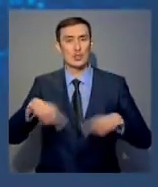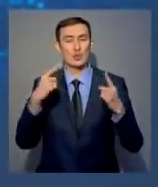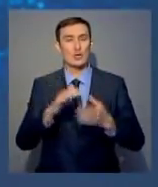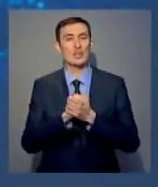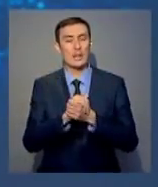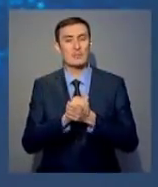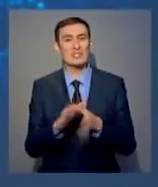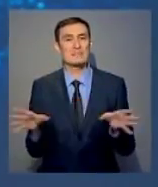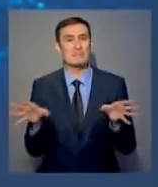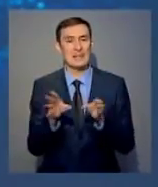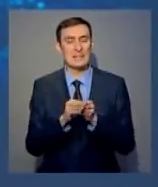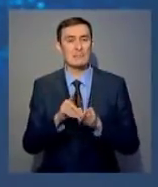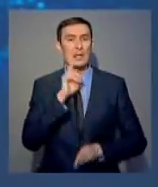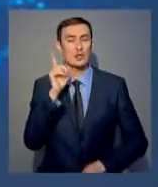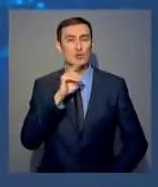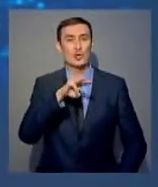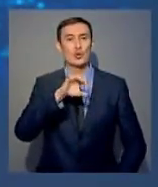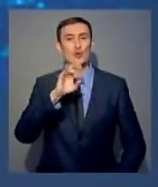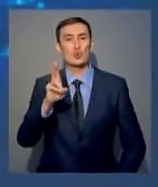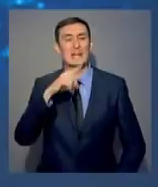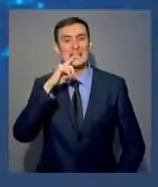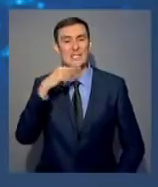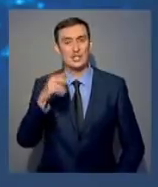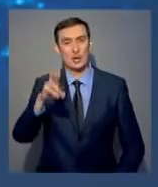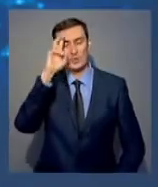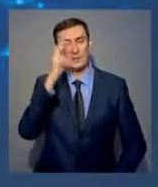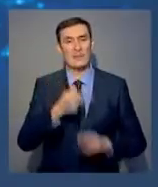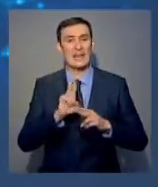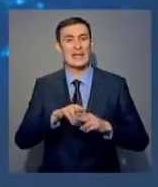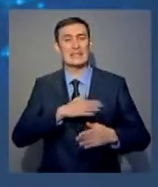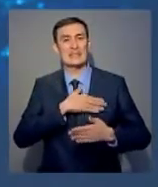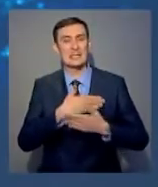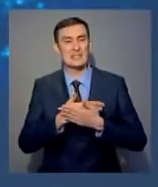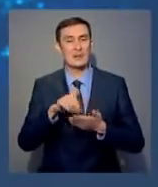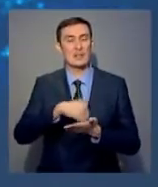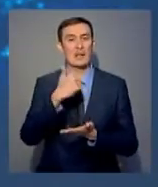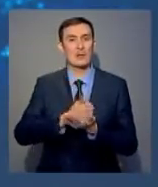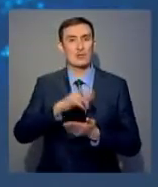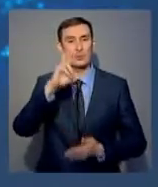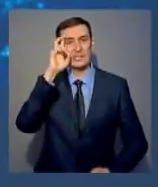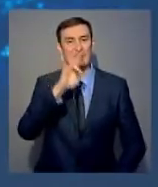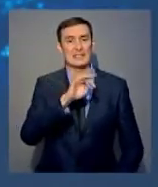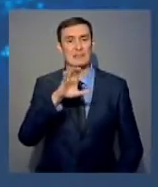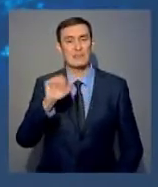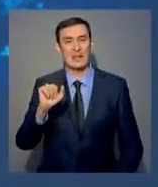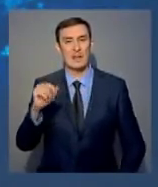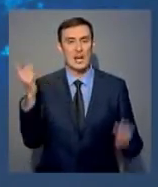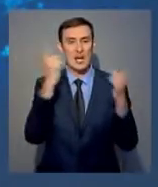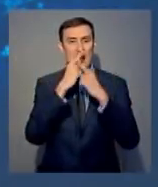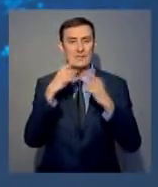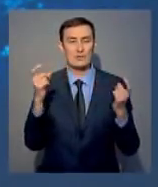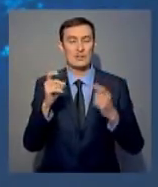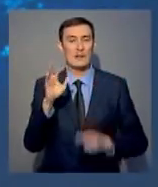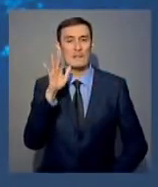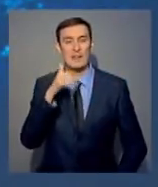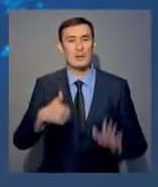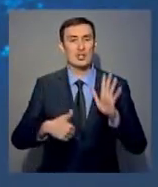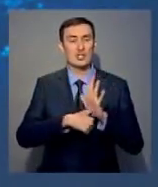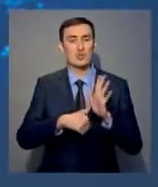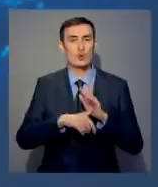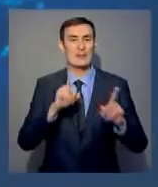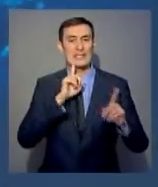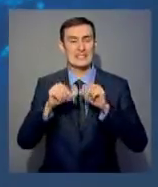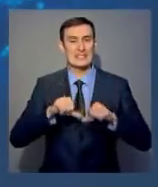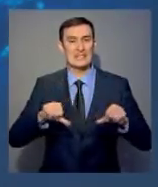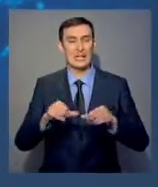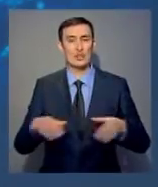сблизить молодёжь тюркоязычных государств это инициативы президента нурсултана назарбаева озвученные во время шестого заседания